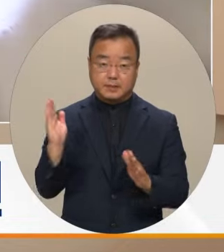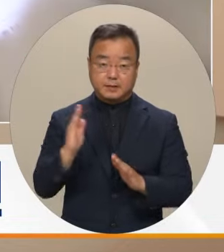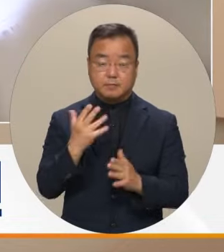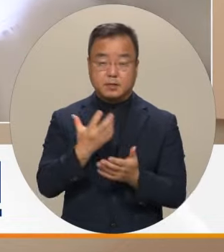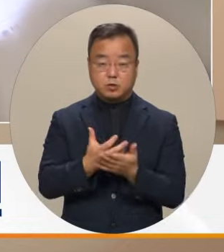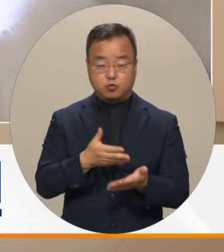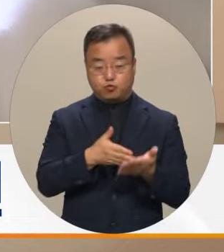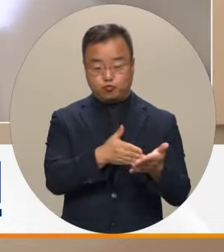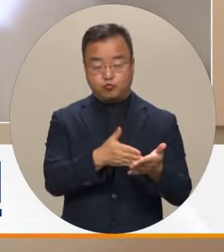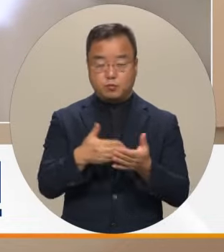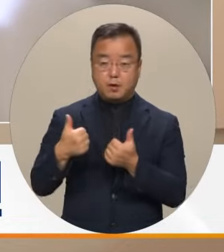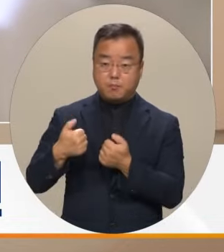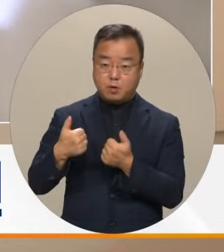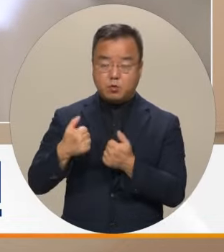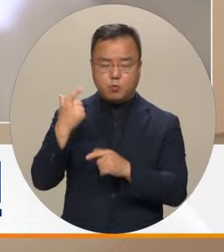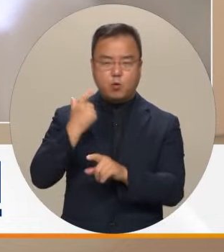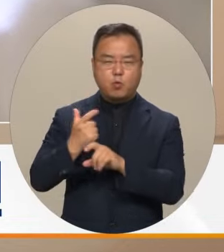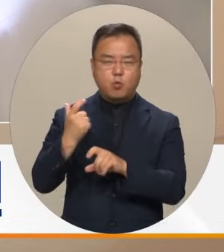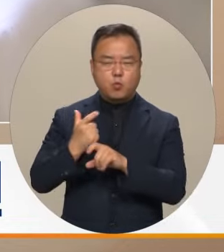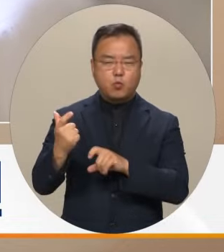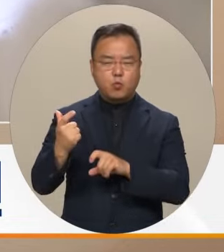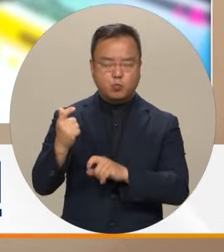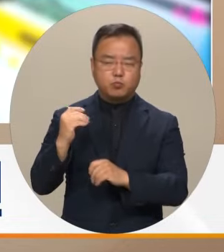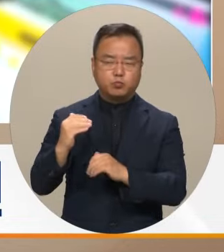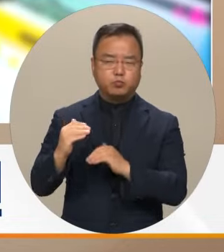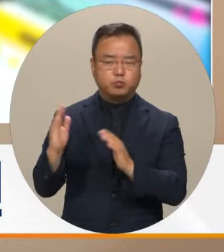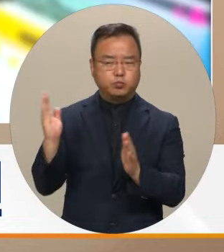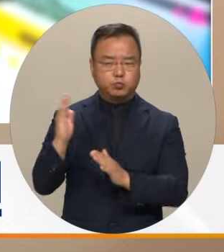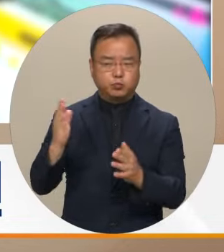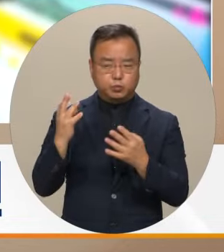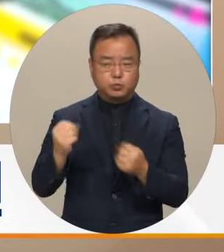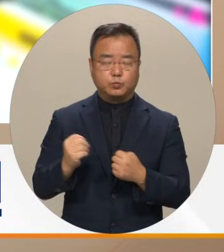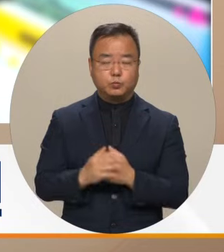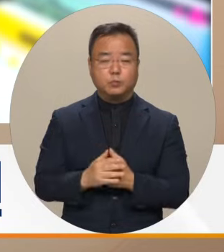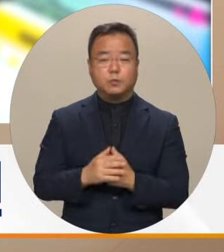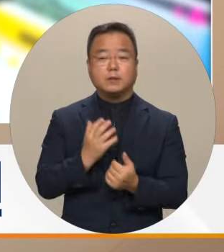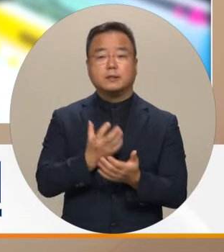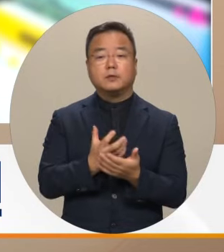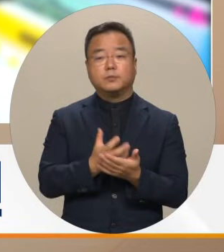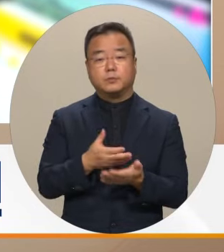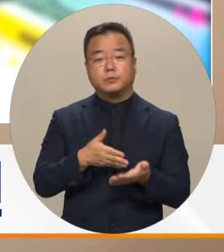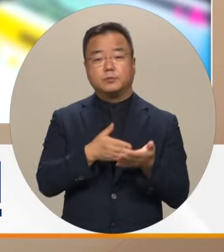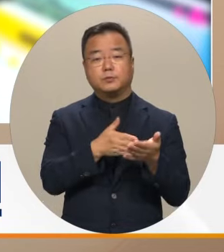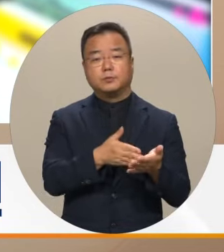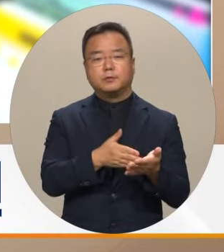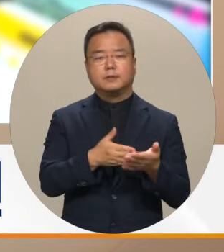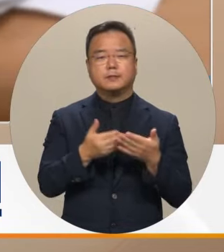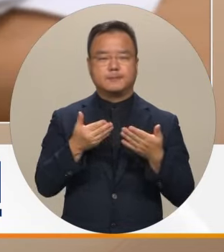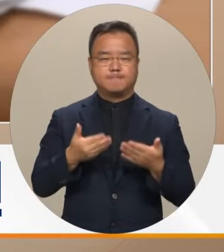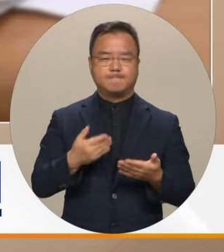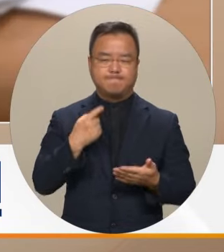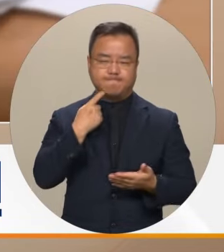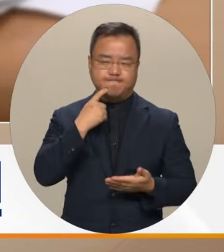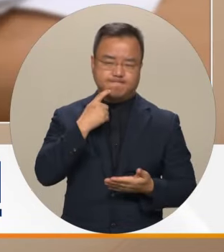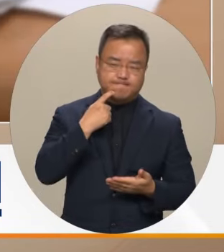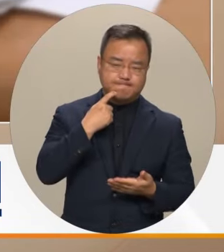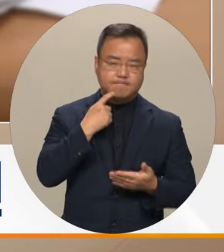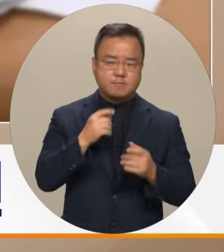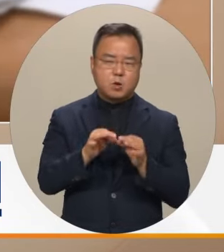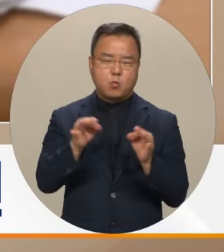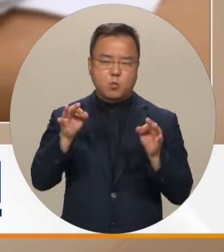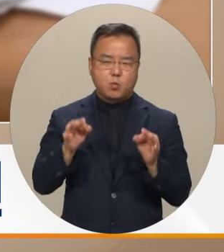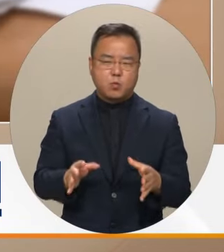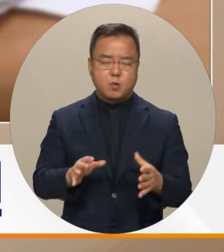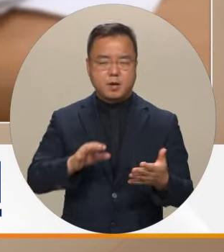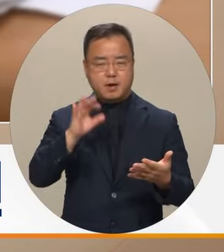전형과 면접 전형을 고민하는 학생들이 많이 있어요 그럴 때 서류전형은 좀 이렇게 진득하게 오랫동안 예